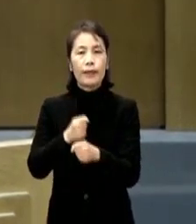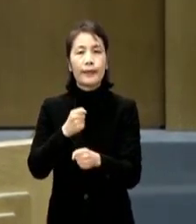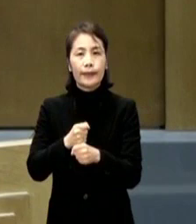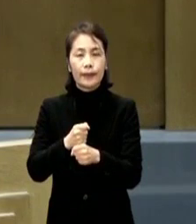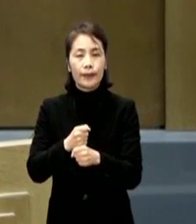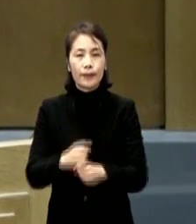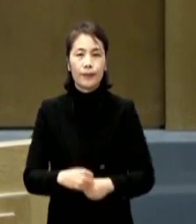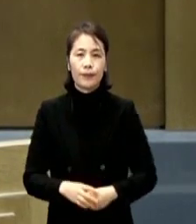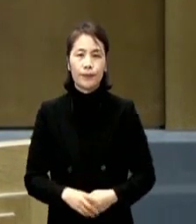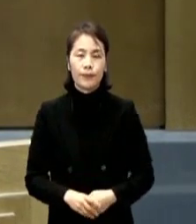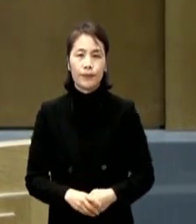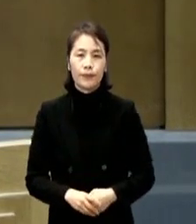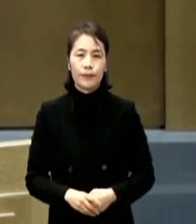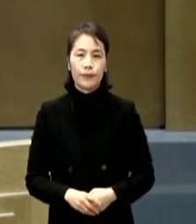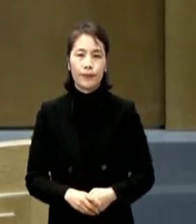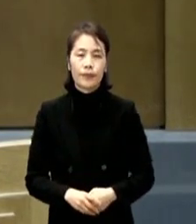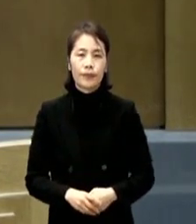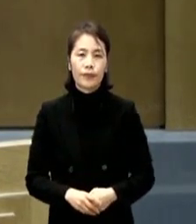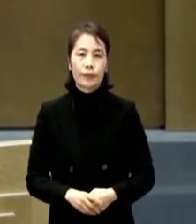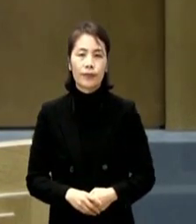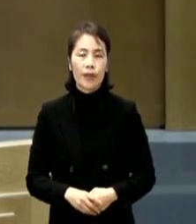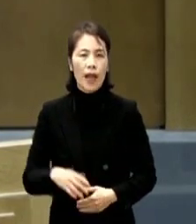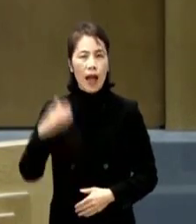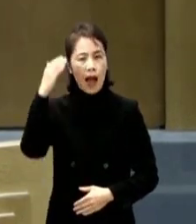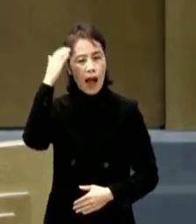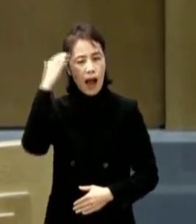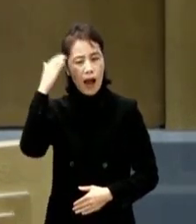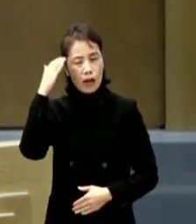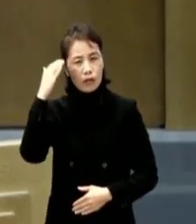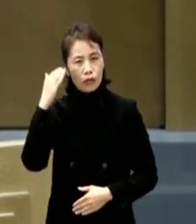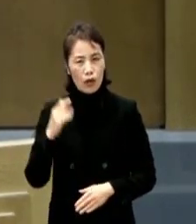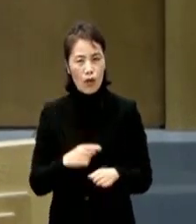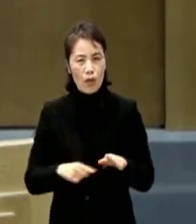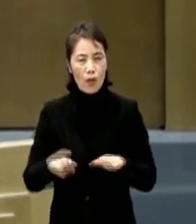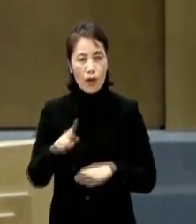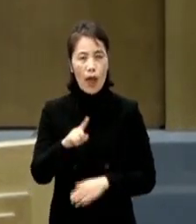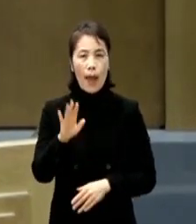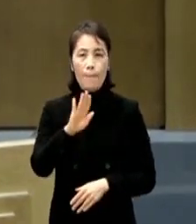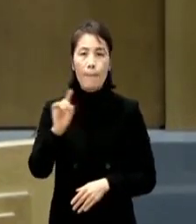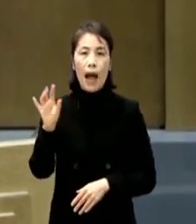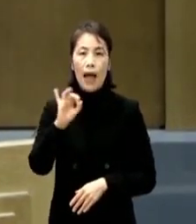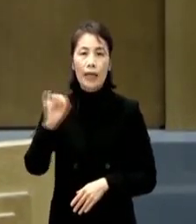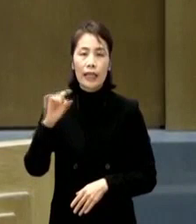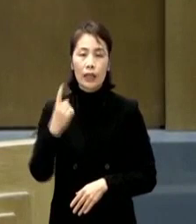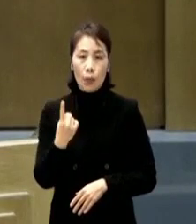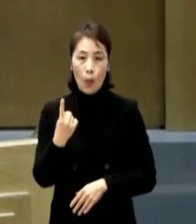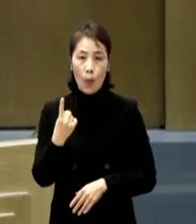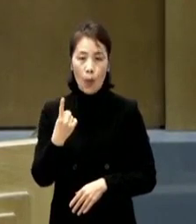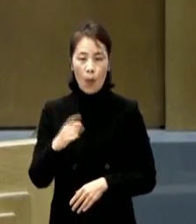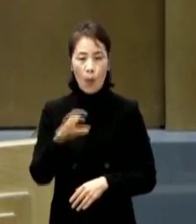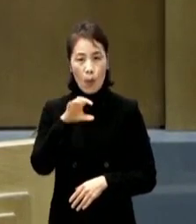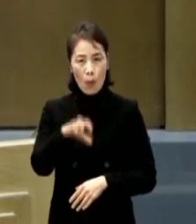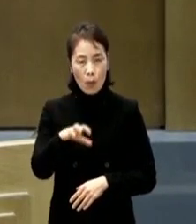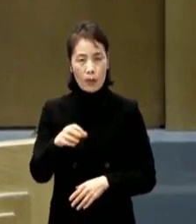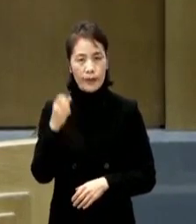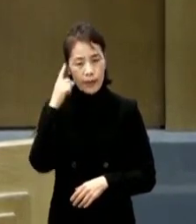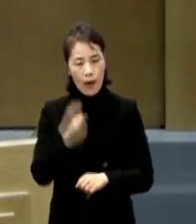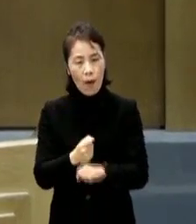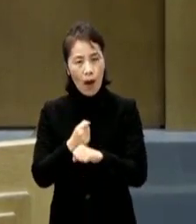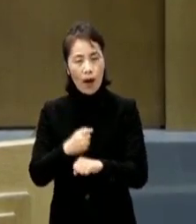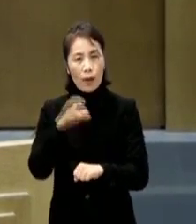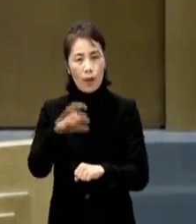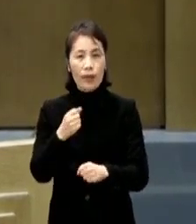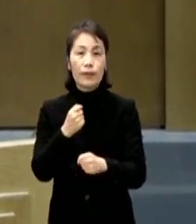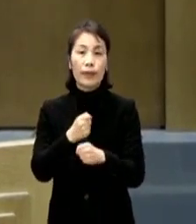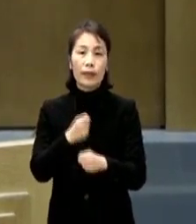나가겠습니다. 대한민국 유일의 바이오 광역 클러스터를 조성하겠습니다. 첨단 바이오